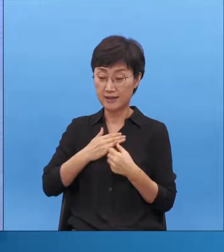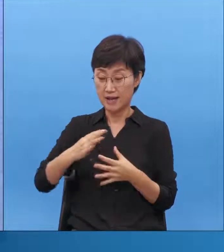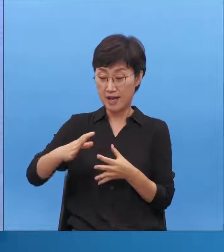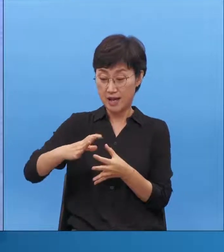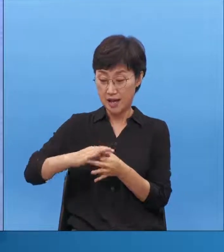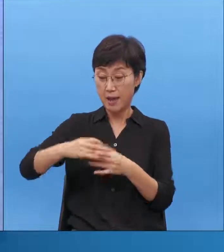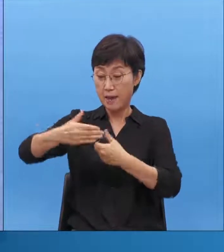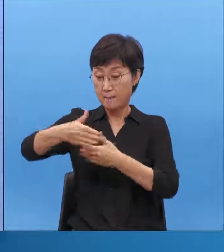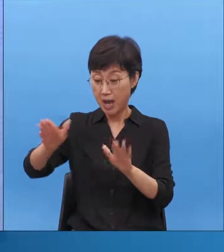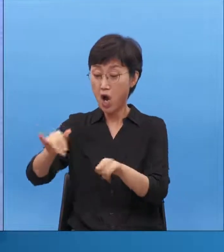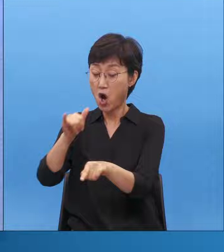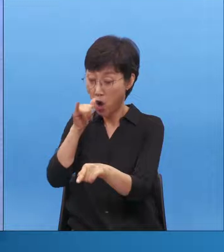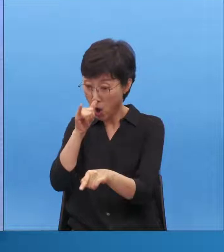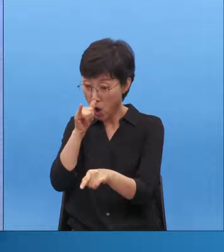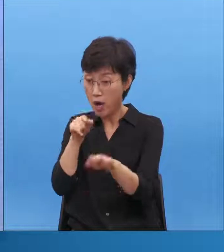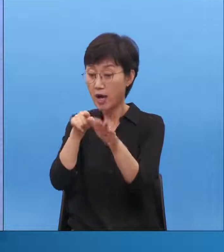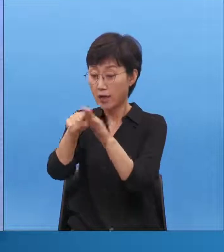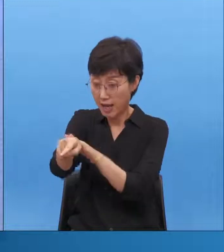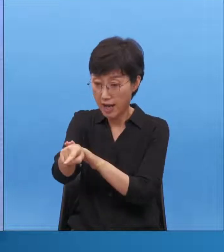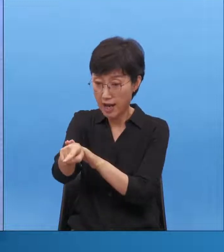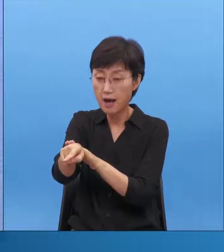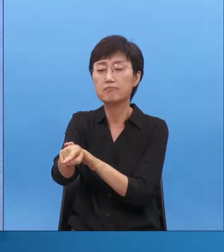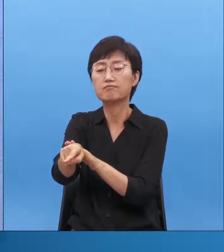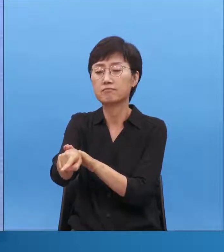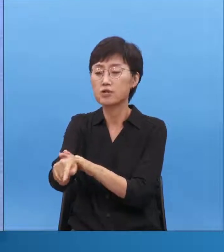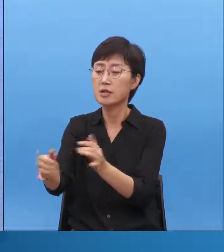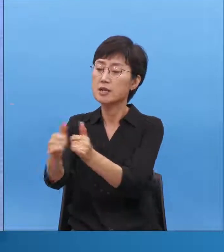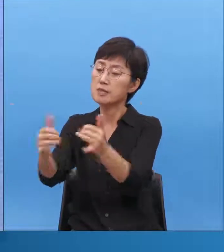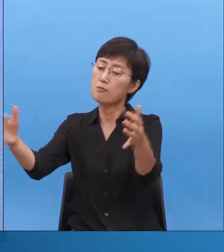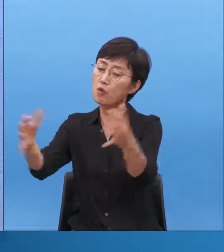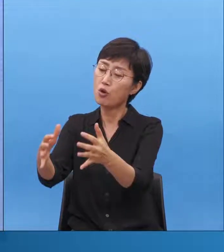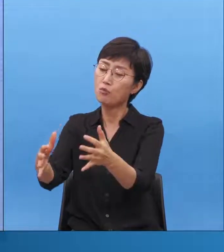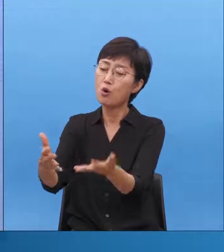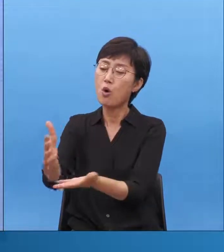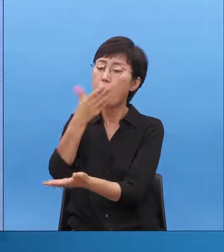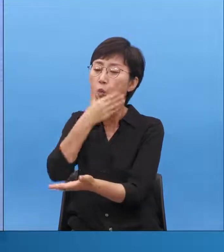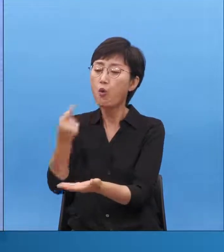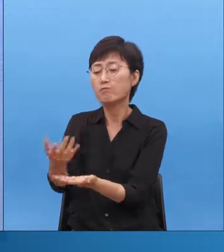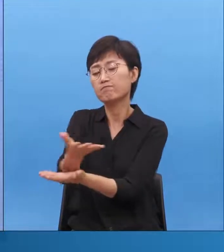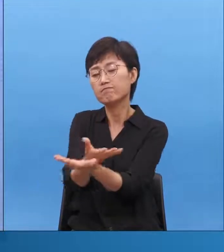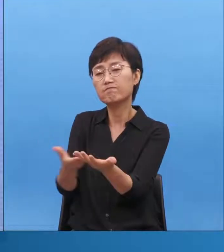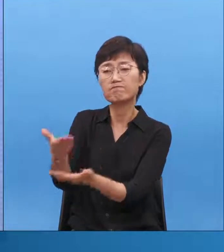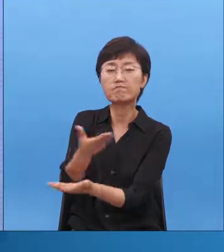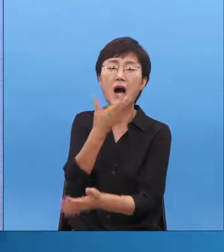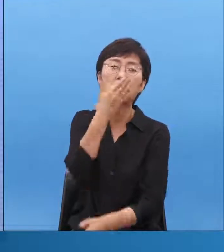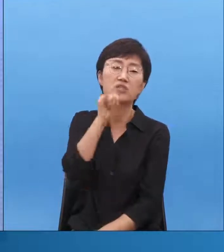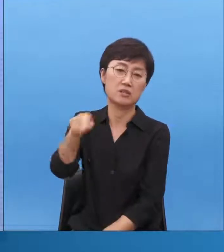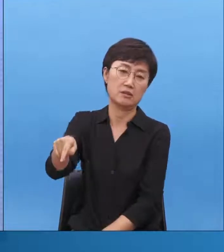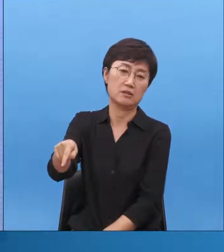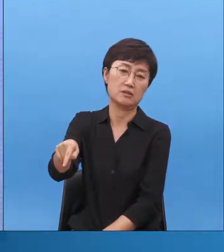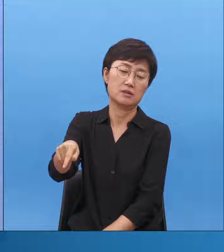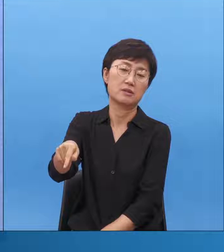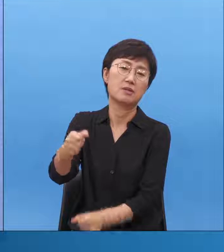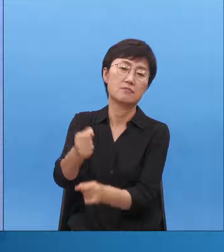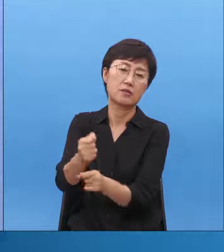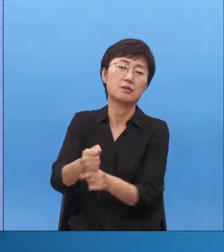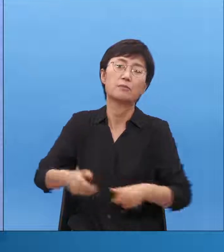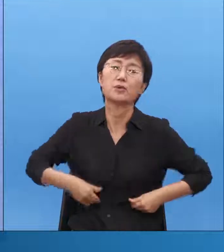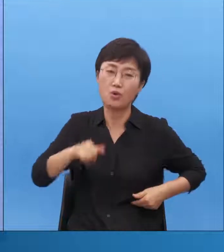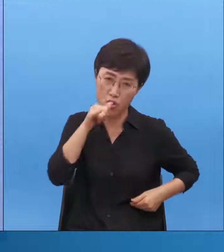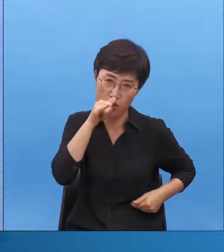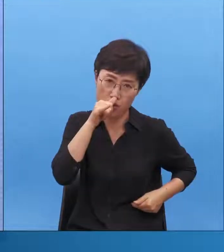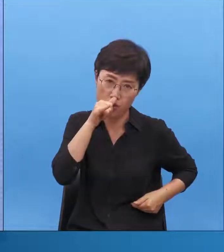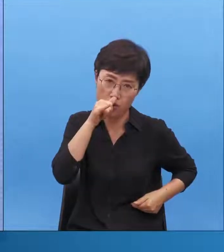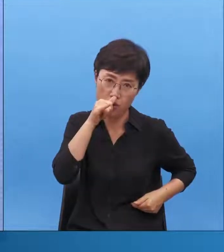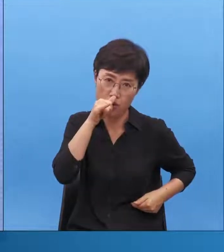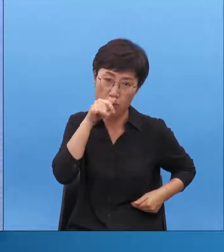come in and rest and do whatever they please. 이걸 오히려 아리마다 요셉이 만들었다니까요. And there's nothing like that exists. And we 누구든지 갈 수 see 있어요. that Joseph of Arimathea, he did that.